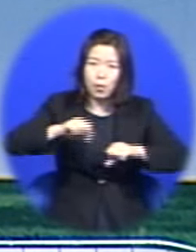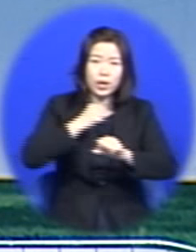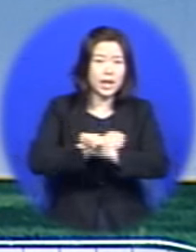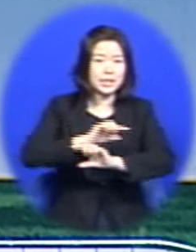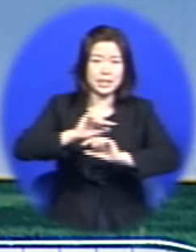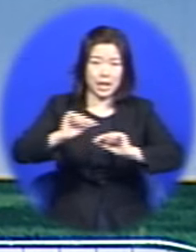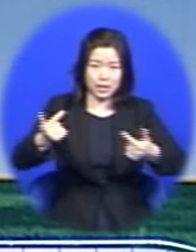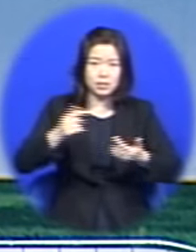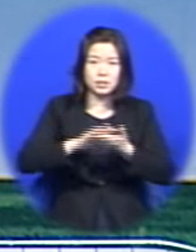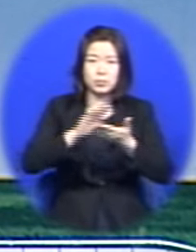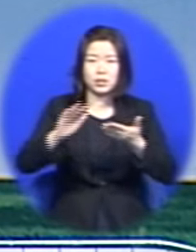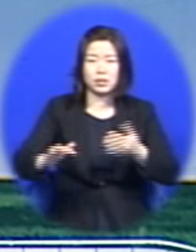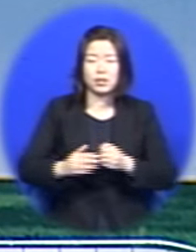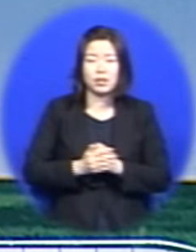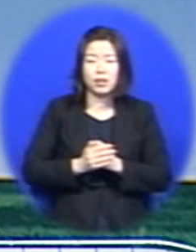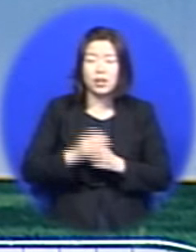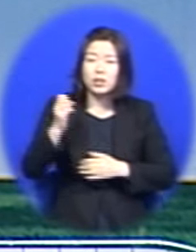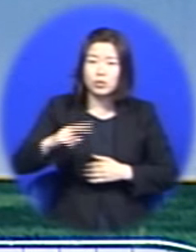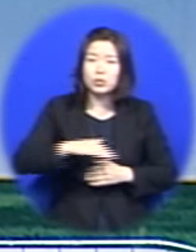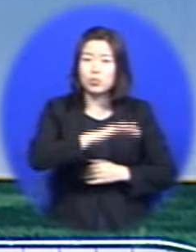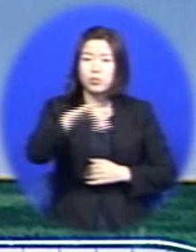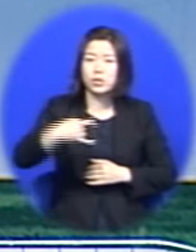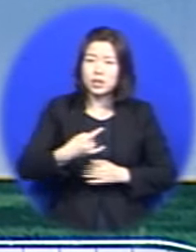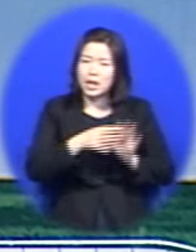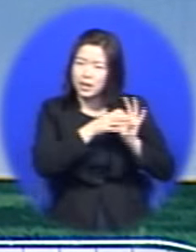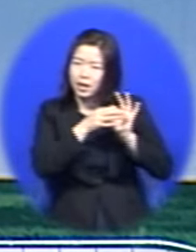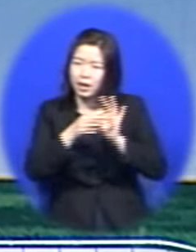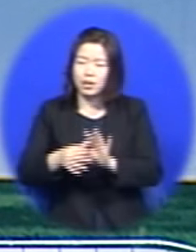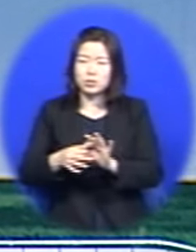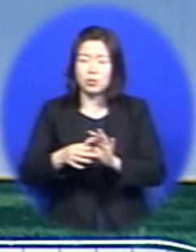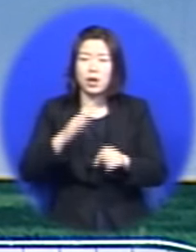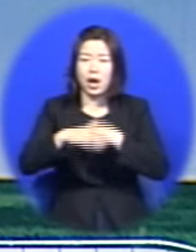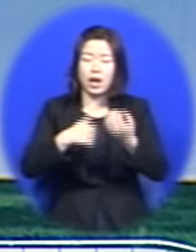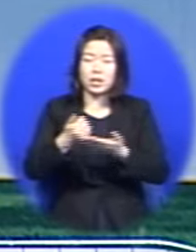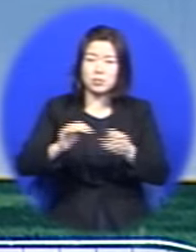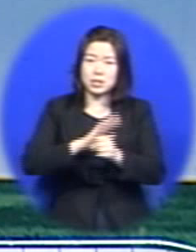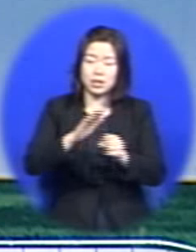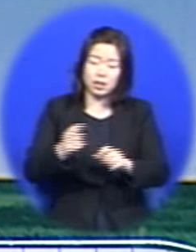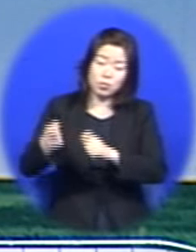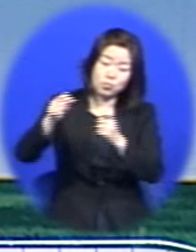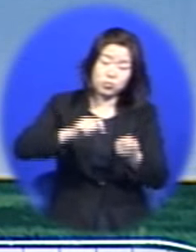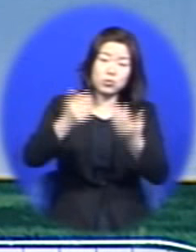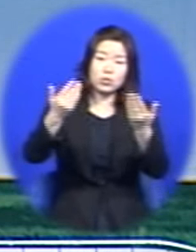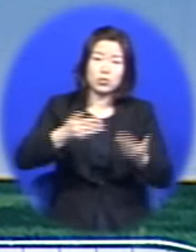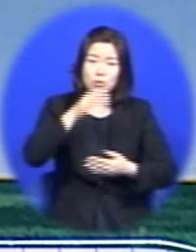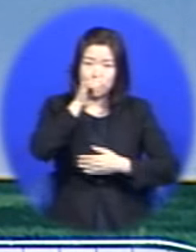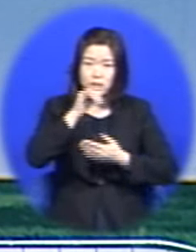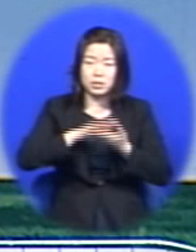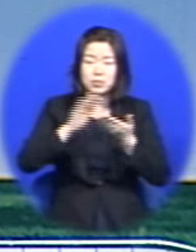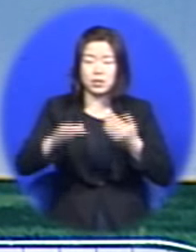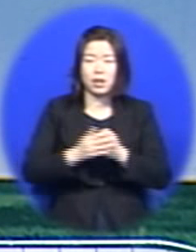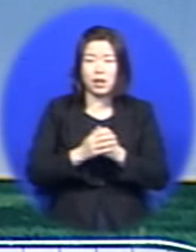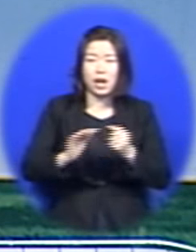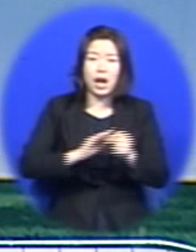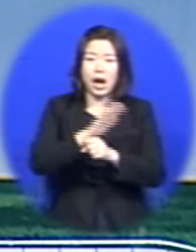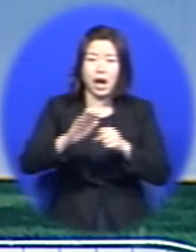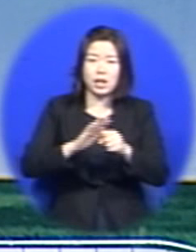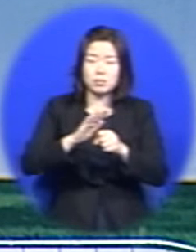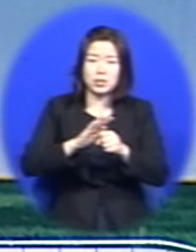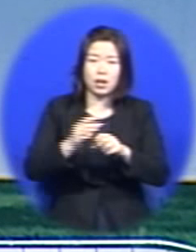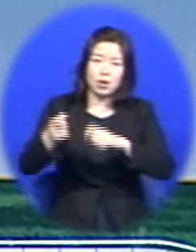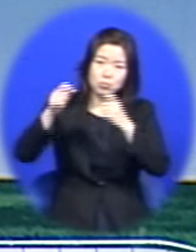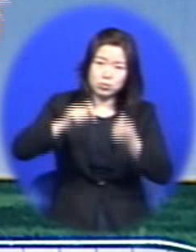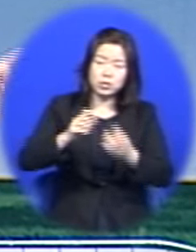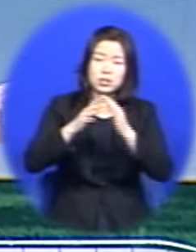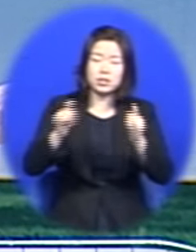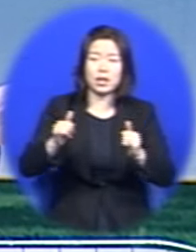않으세요. 그리고 우리에게 계속해서 하나님의 사랑을 부어주세요. 하나님의 사랑이 부어지는 사람만